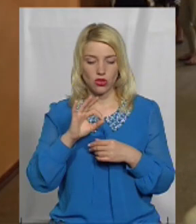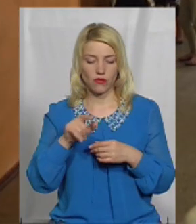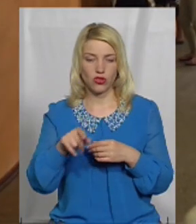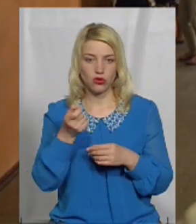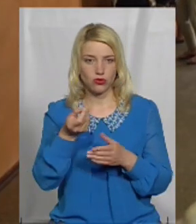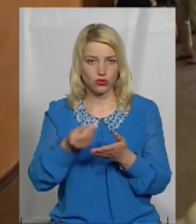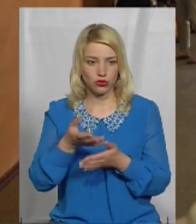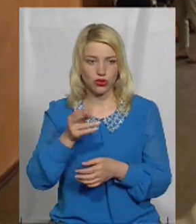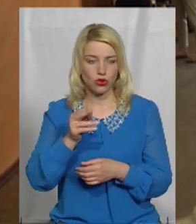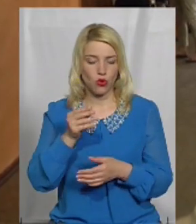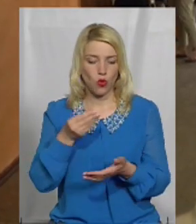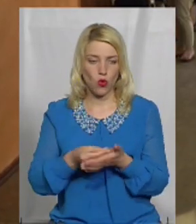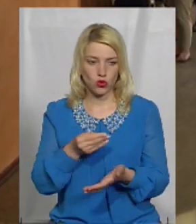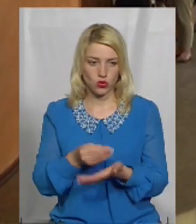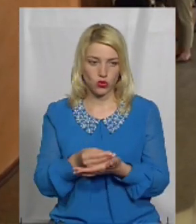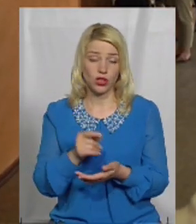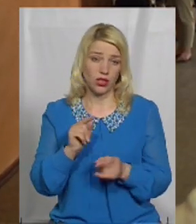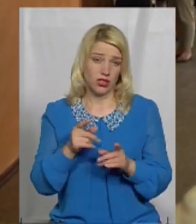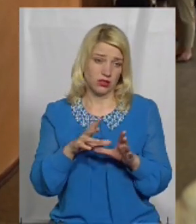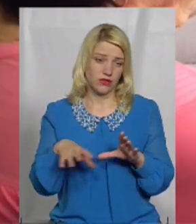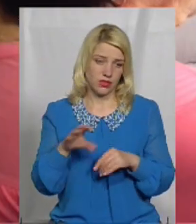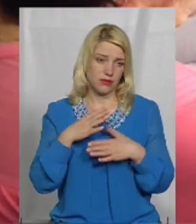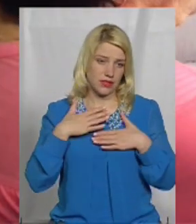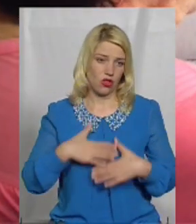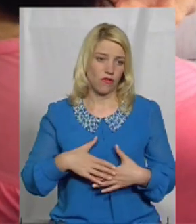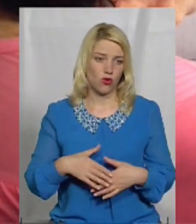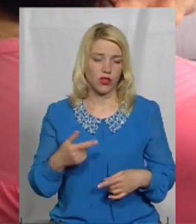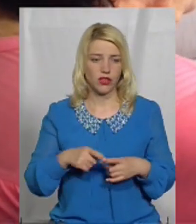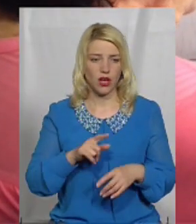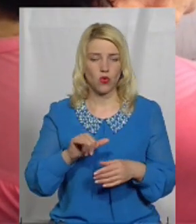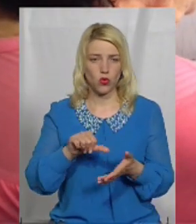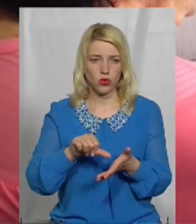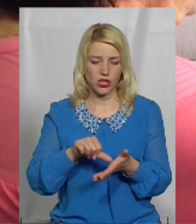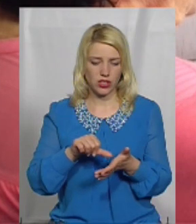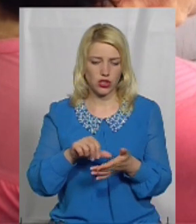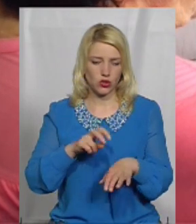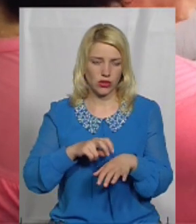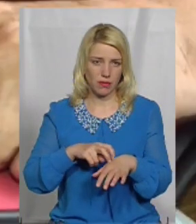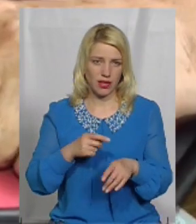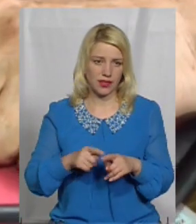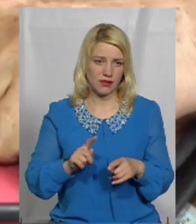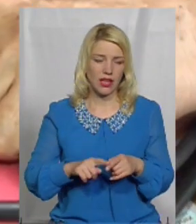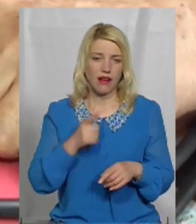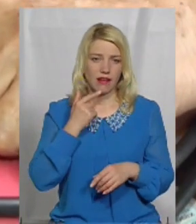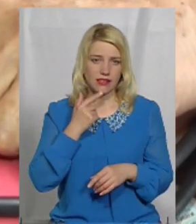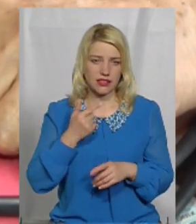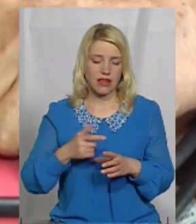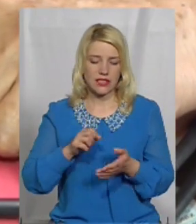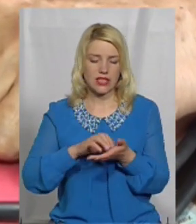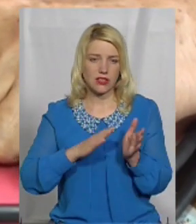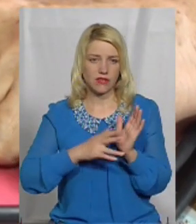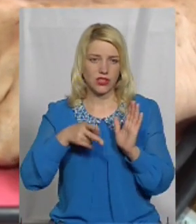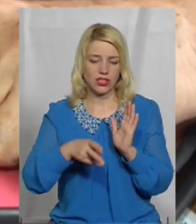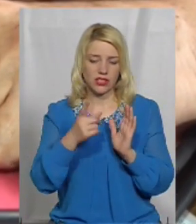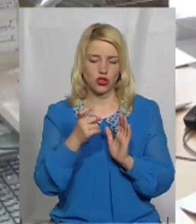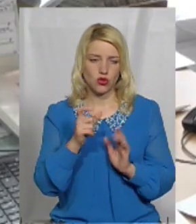дорожчі коштують. От, так що поки всім задоволена. У дільничого терапевта Красилівського ПМСД Людмили Волкової зареєстровано